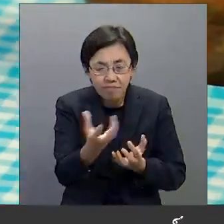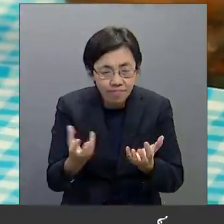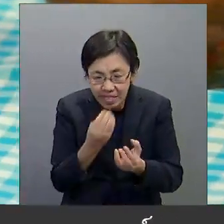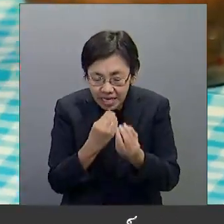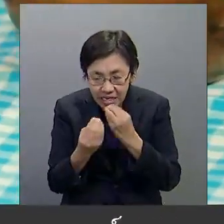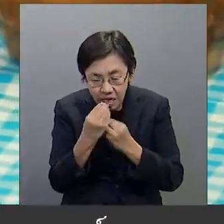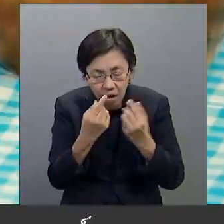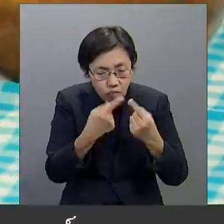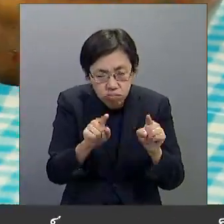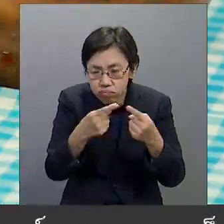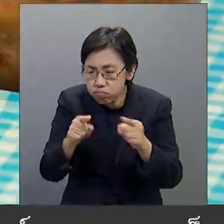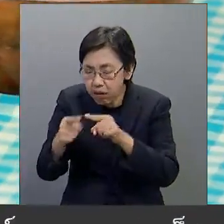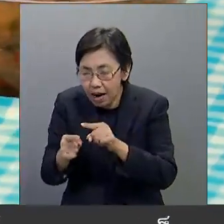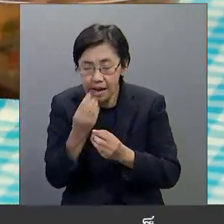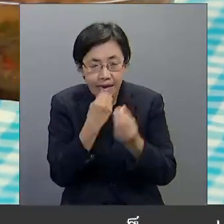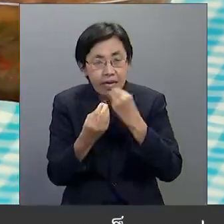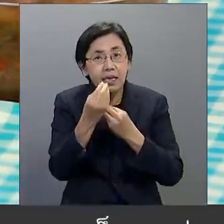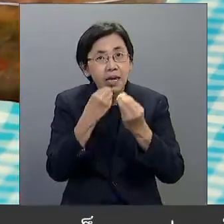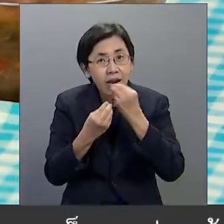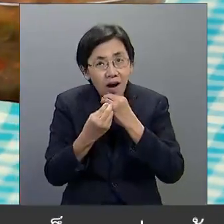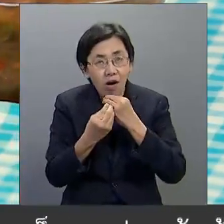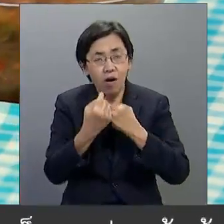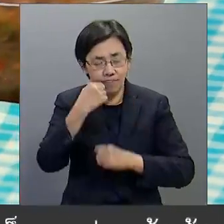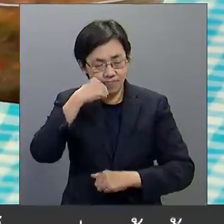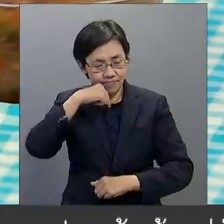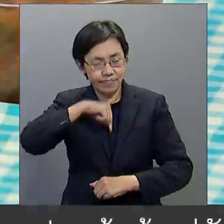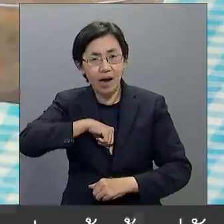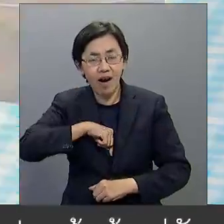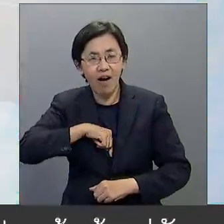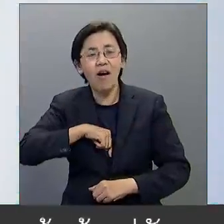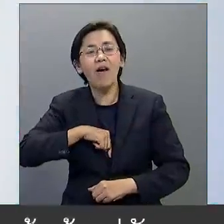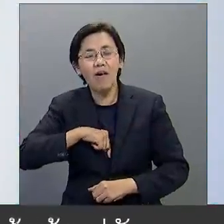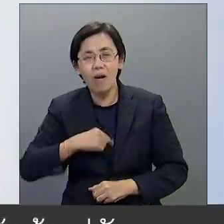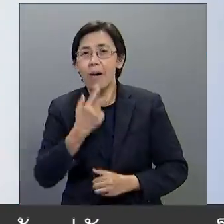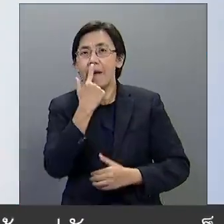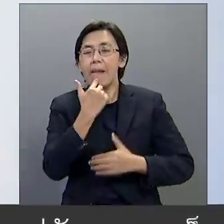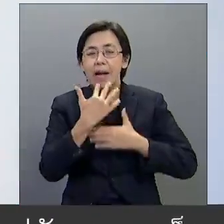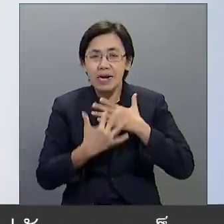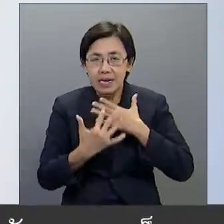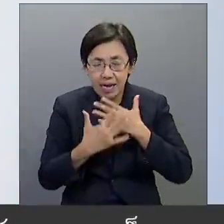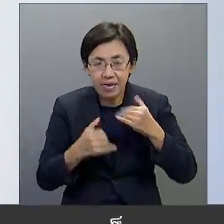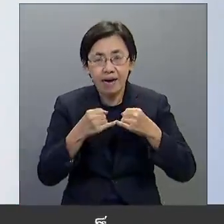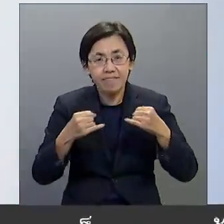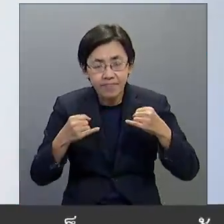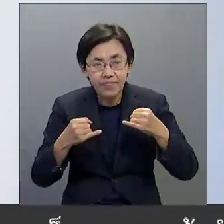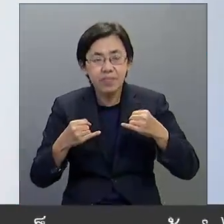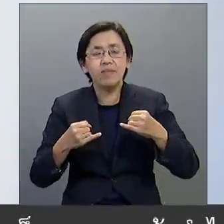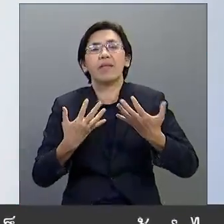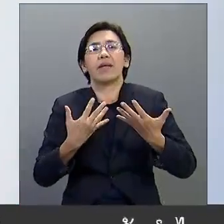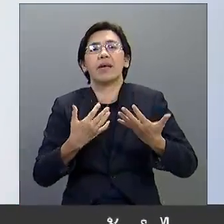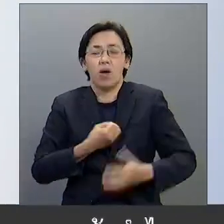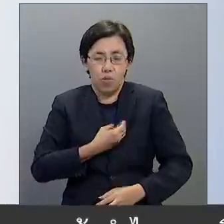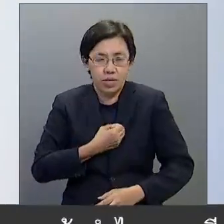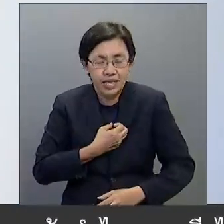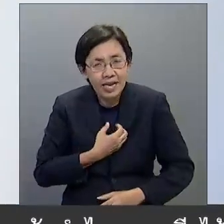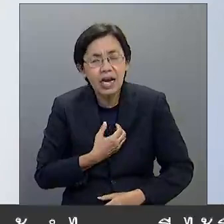หลากหลายชนิดหลากหลายประเภทเนี่ยมันส่งผลทำให้หัวใจและหลอดเลือดเนี่ยของเราแข็งแรงดีแล้วก็ลดความเสี่ยงต่อการเกิดโรค